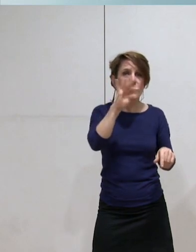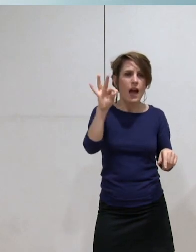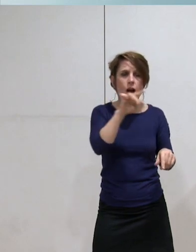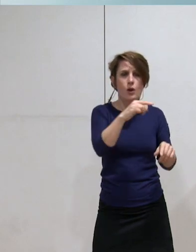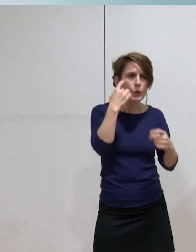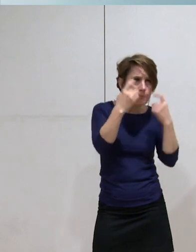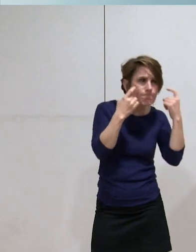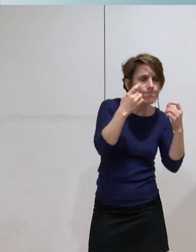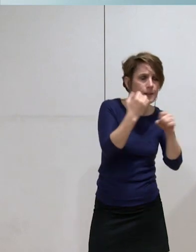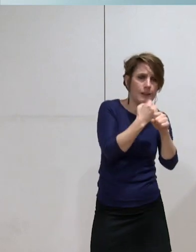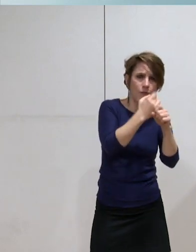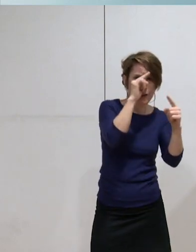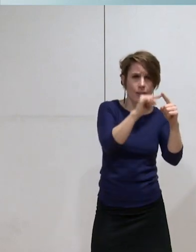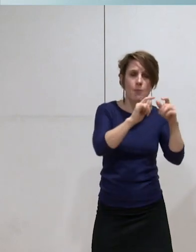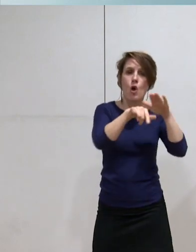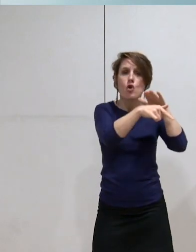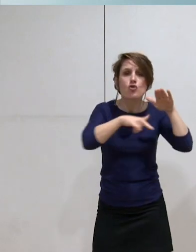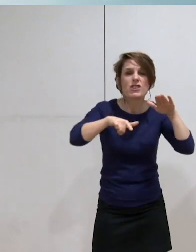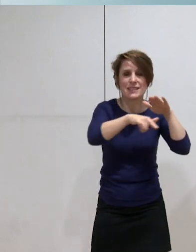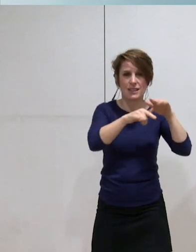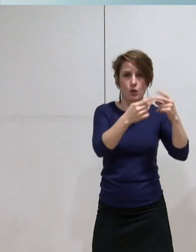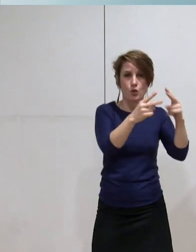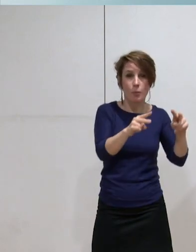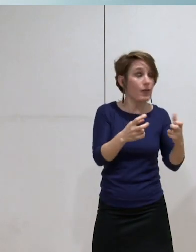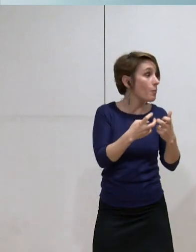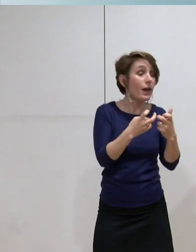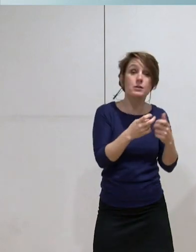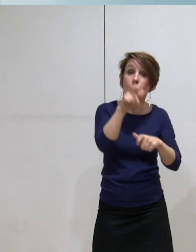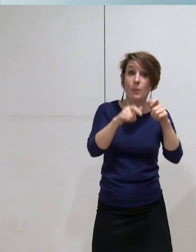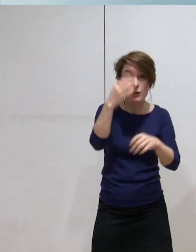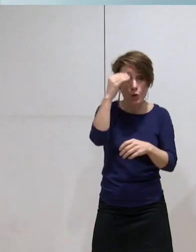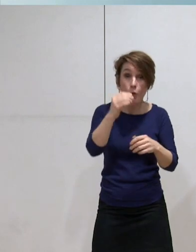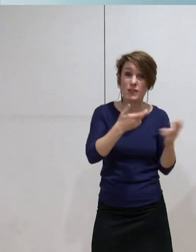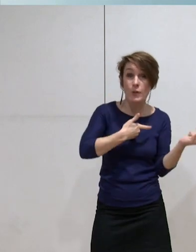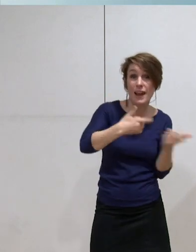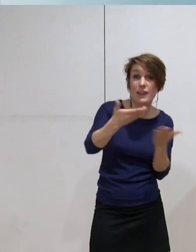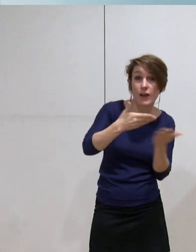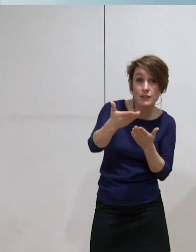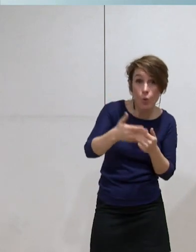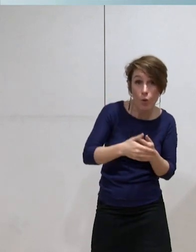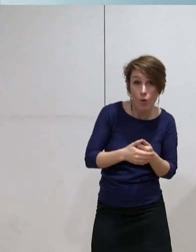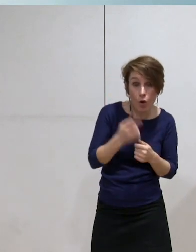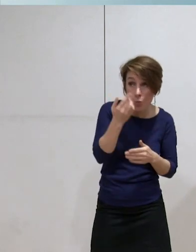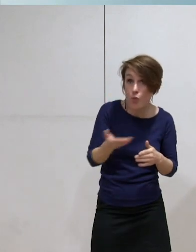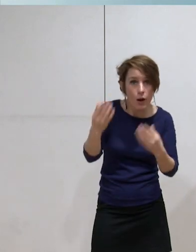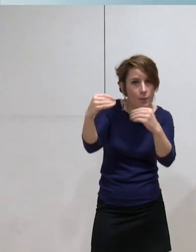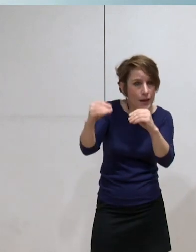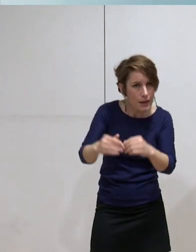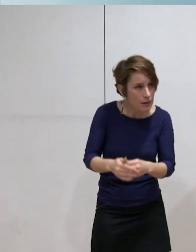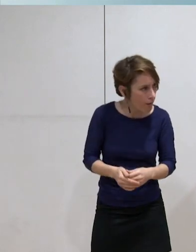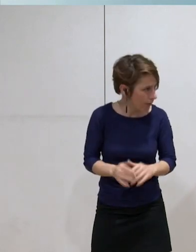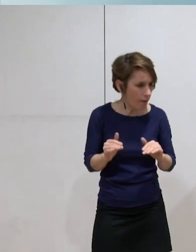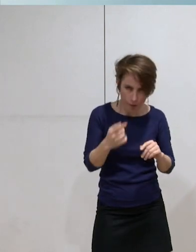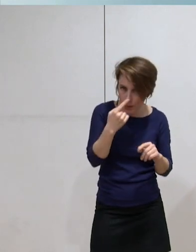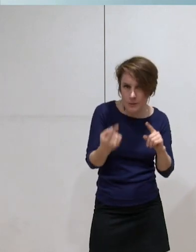urbaine la question des livraisons pour le commerce elle n'est pas anodine il y a des